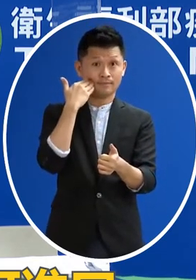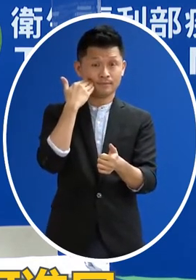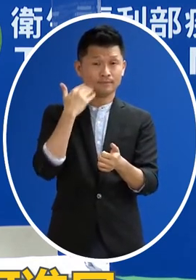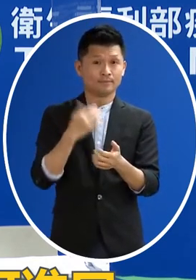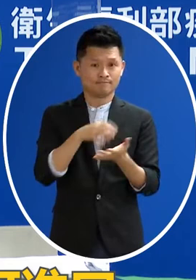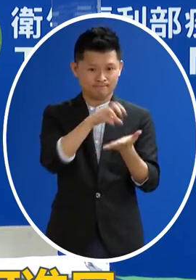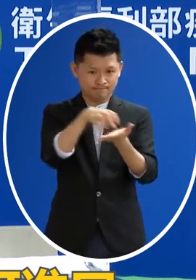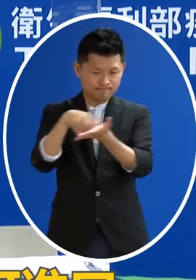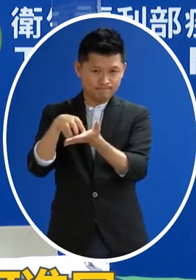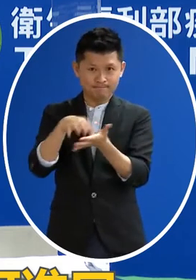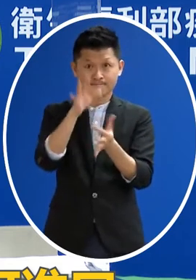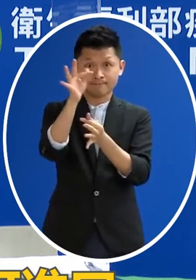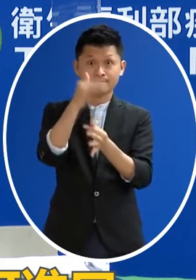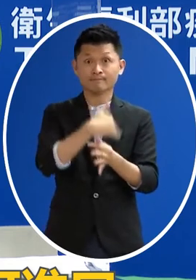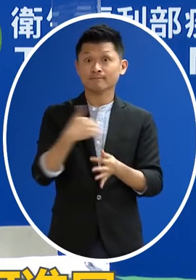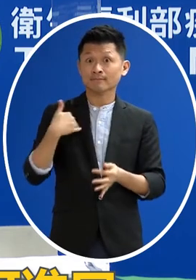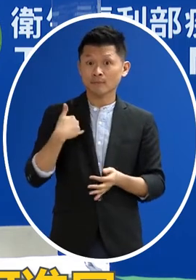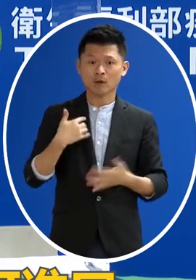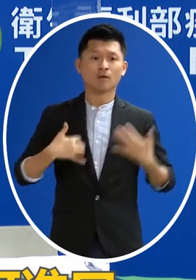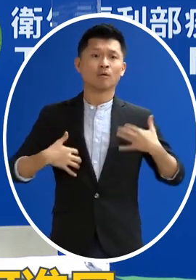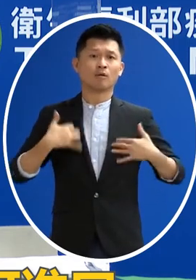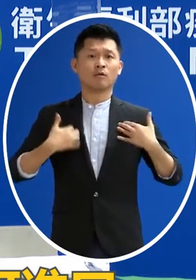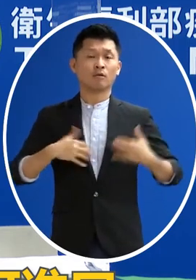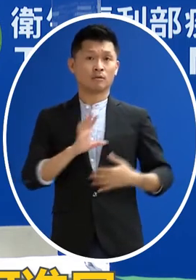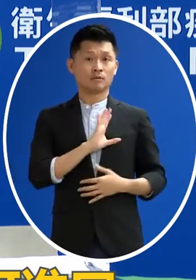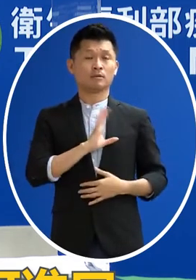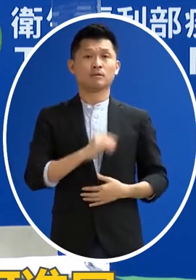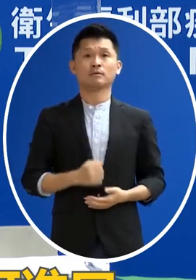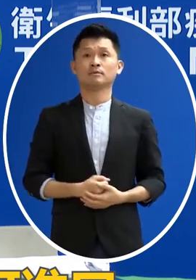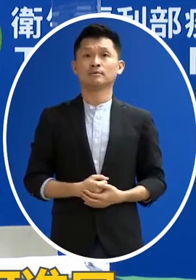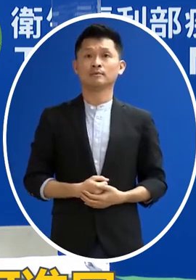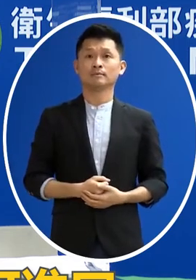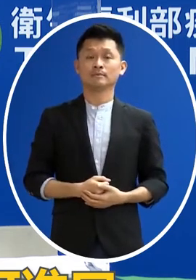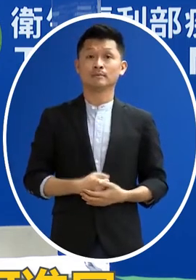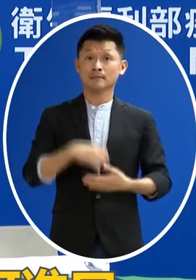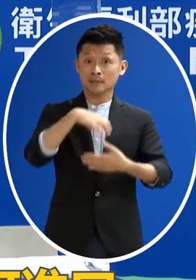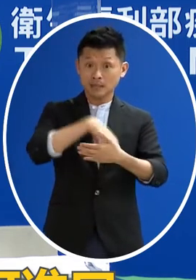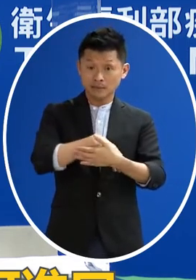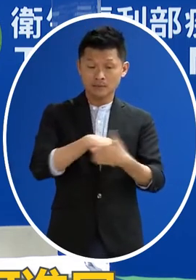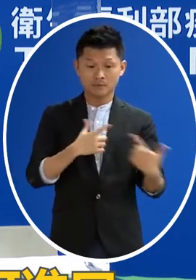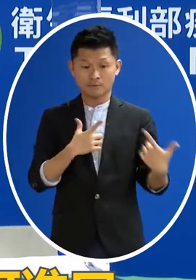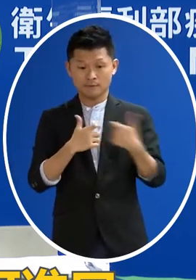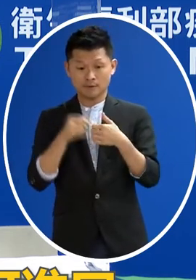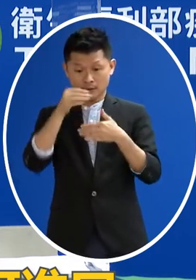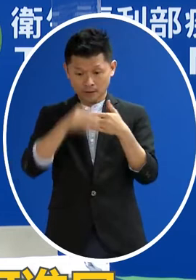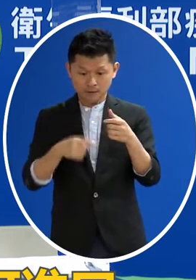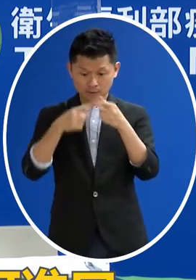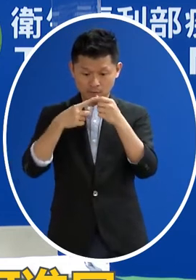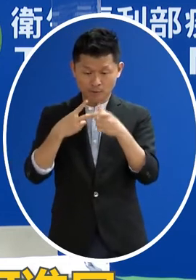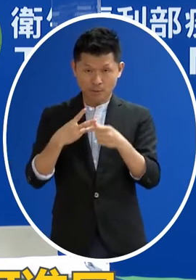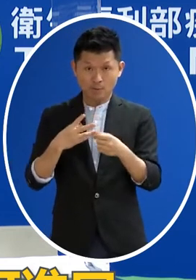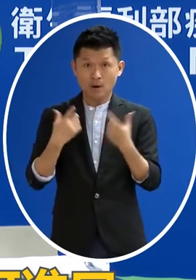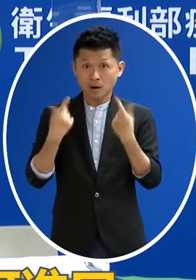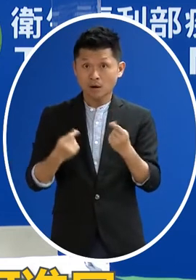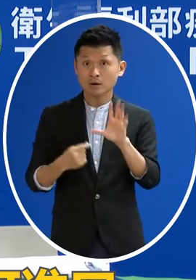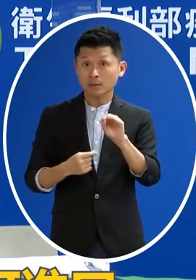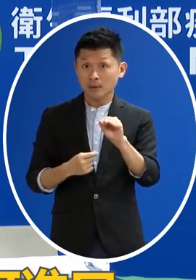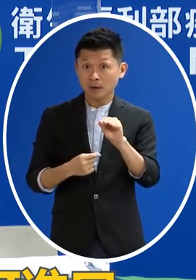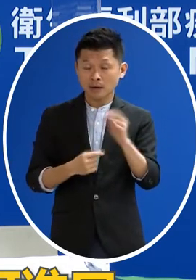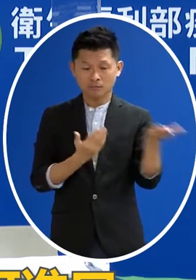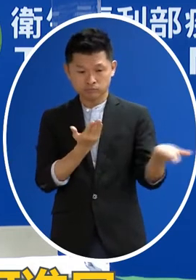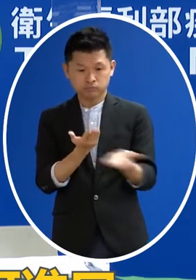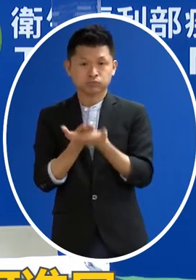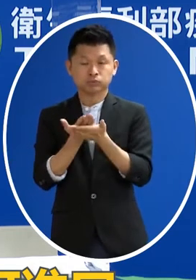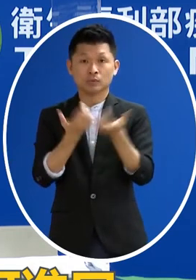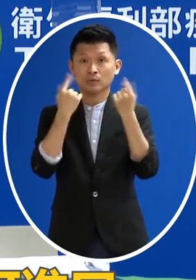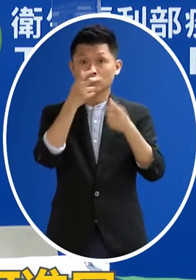办好，我们都非常的高兴。好，所以这个里面的我们的附条件里面，好，就是说好，请附哈这个